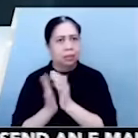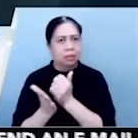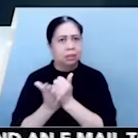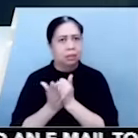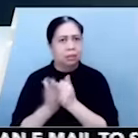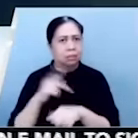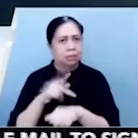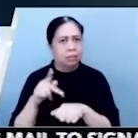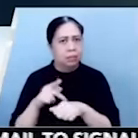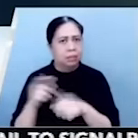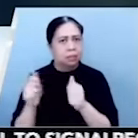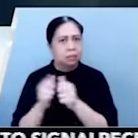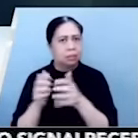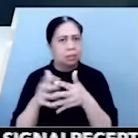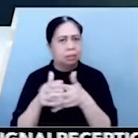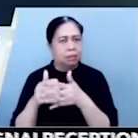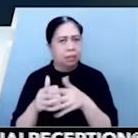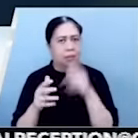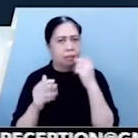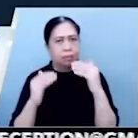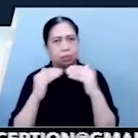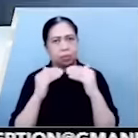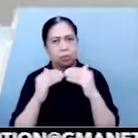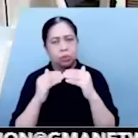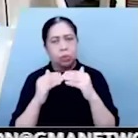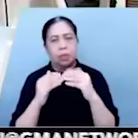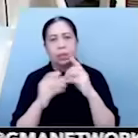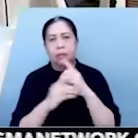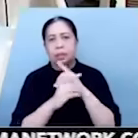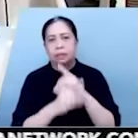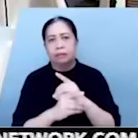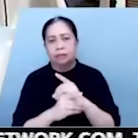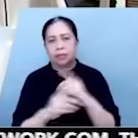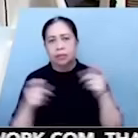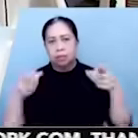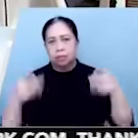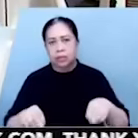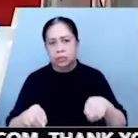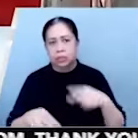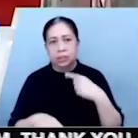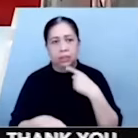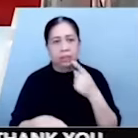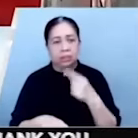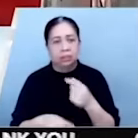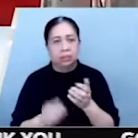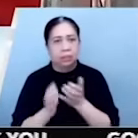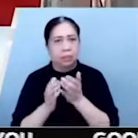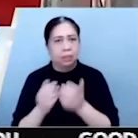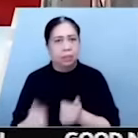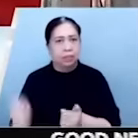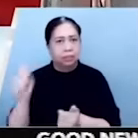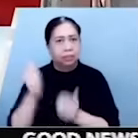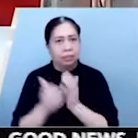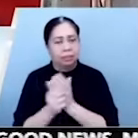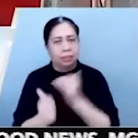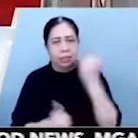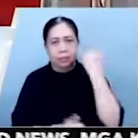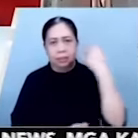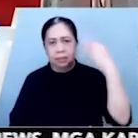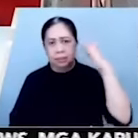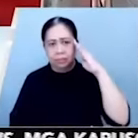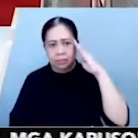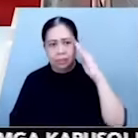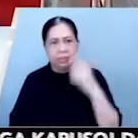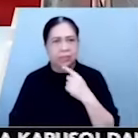Amerika para sa Mutual Defense Treaty o MDT. Ayon sa maritime expert na si Professor J. Batong Bakal, aniya